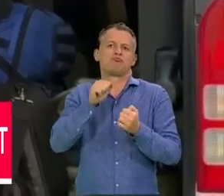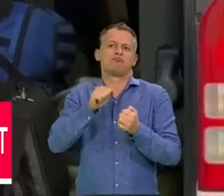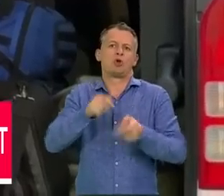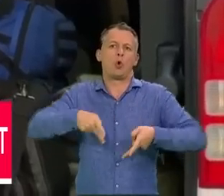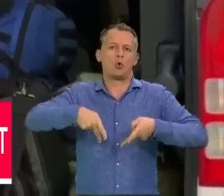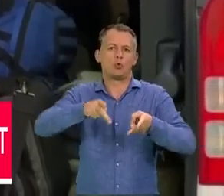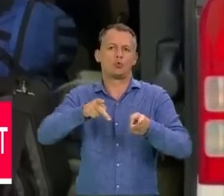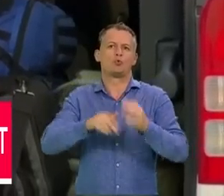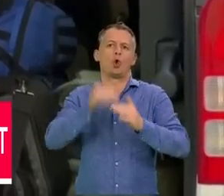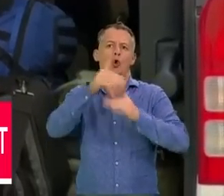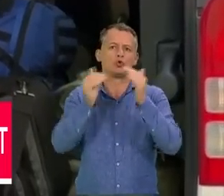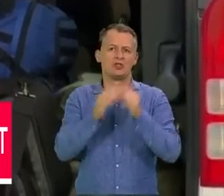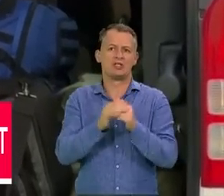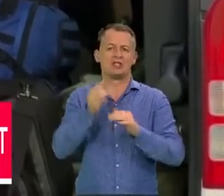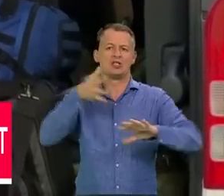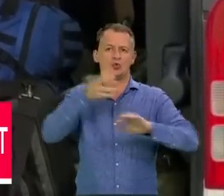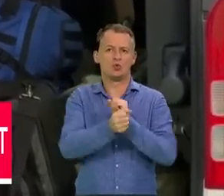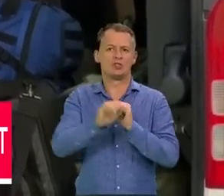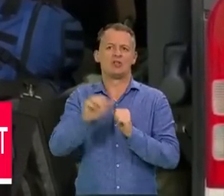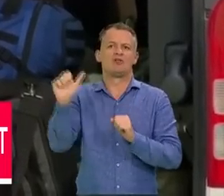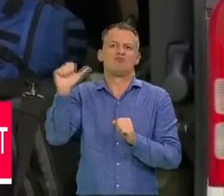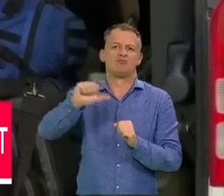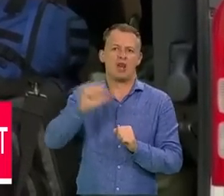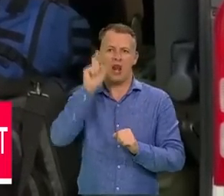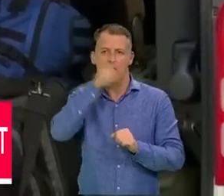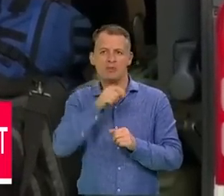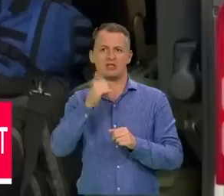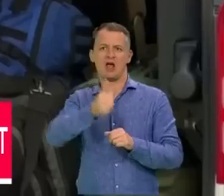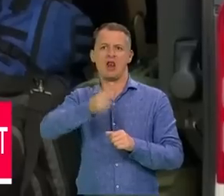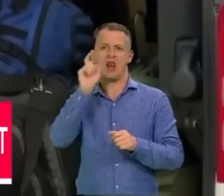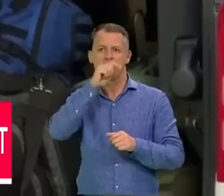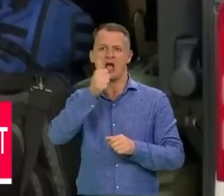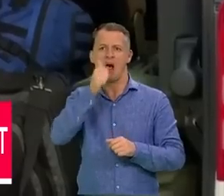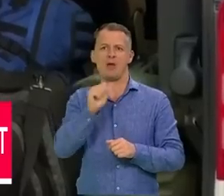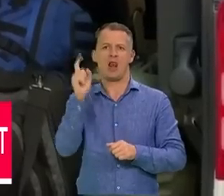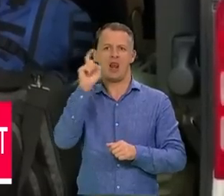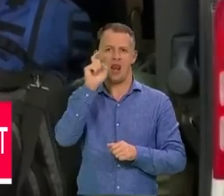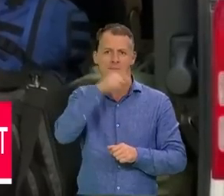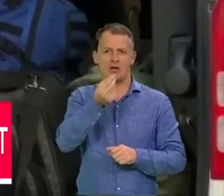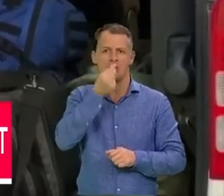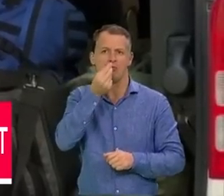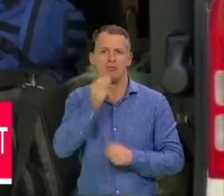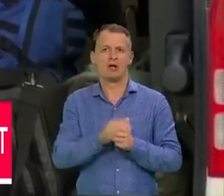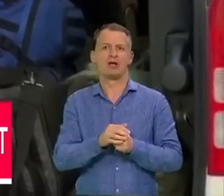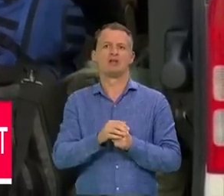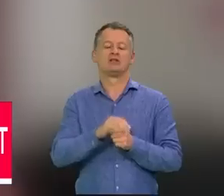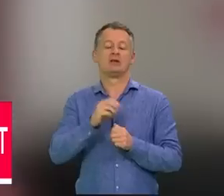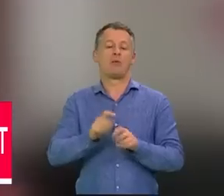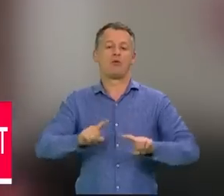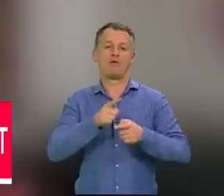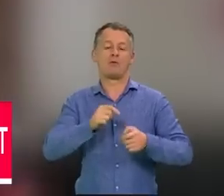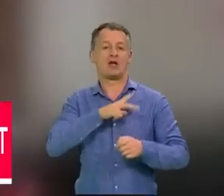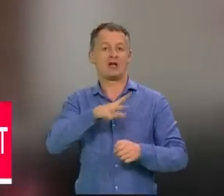Obviously, the lack of fuel, the lack of water, the lack of food is going to compound the